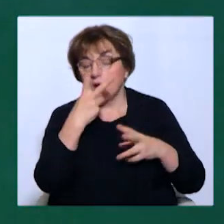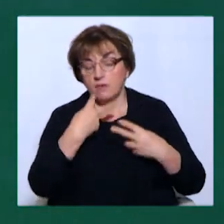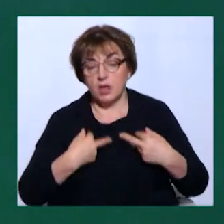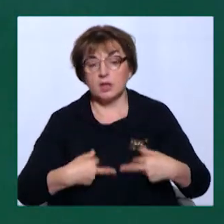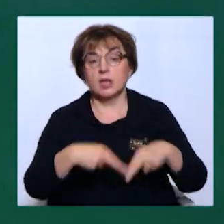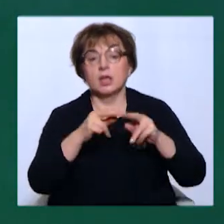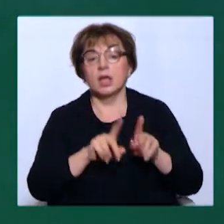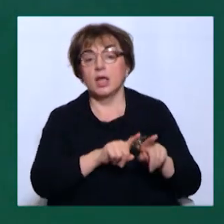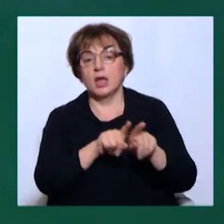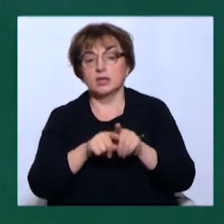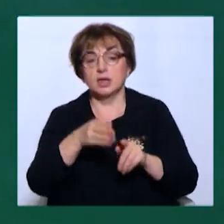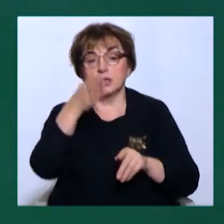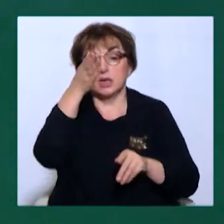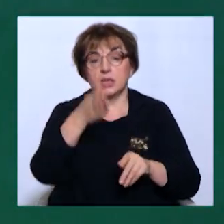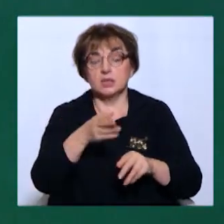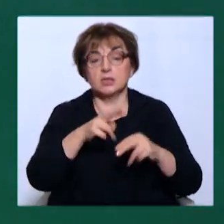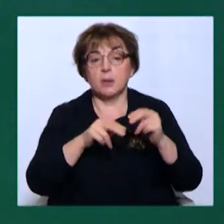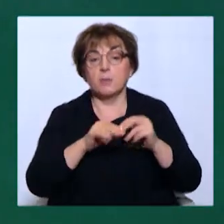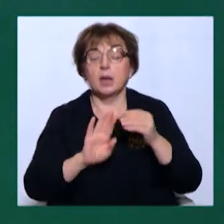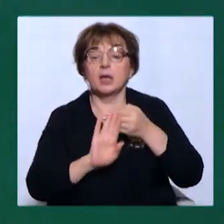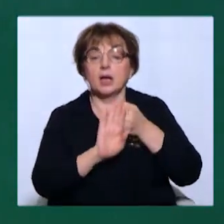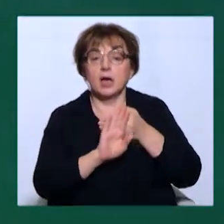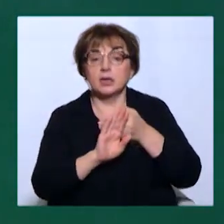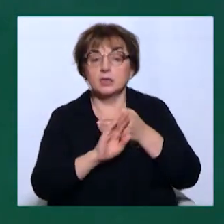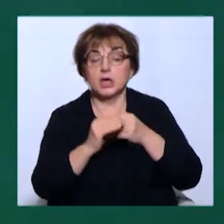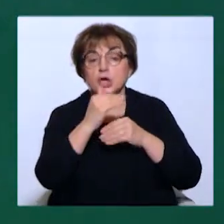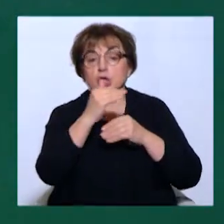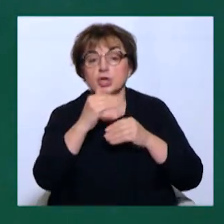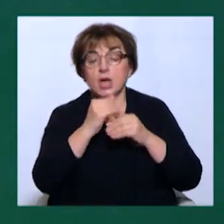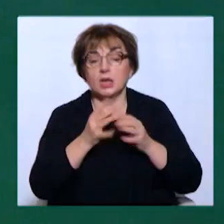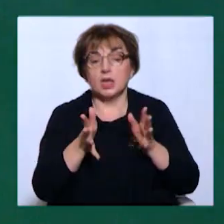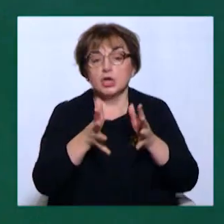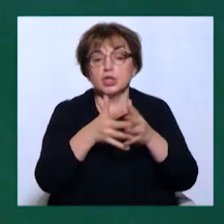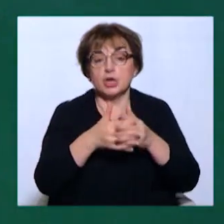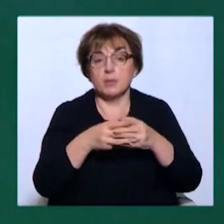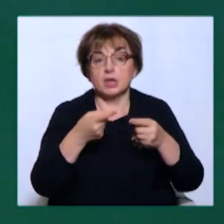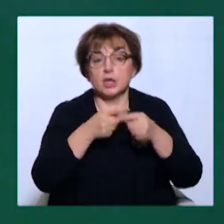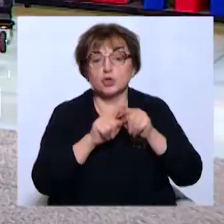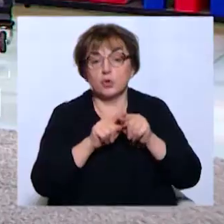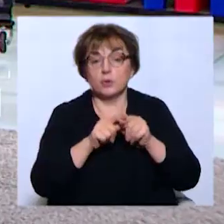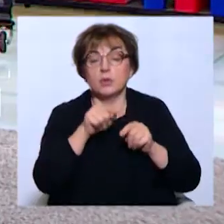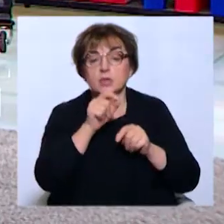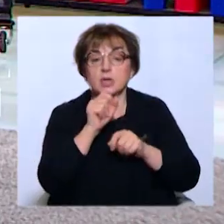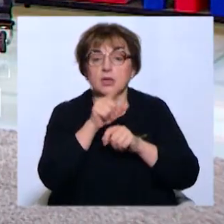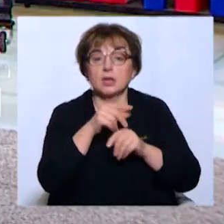აგებულება და გარეთა შრე არის შემერთებელ ქსოვილოვანი, მისი ფუნქცია